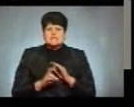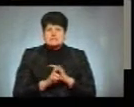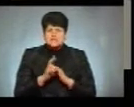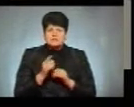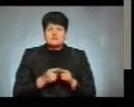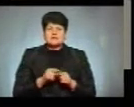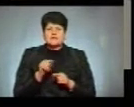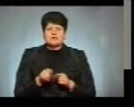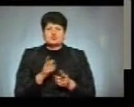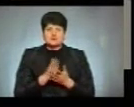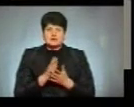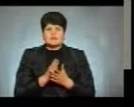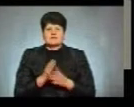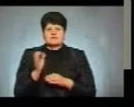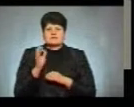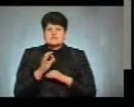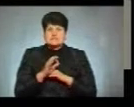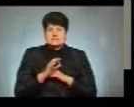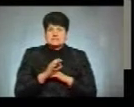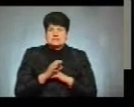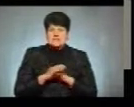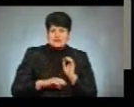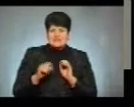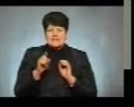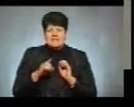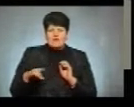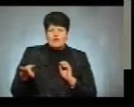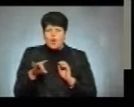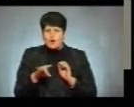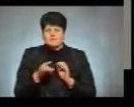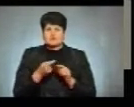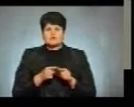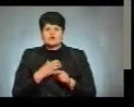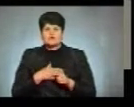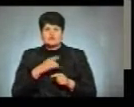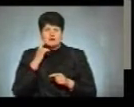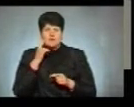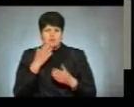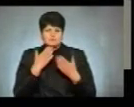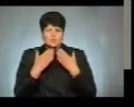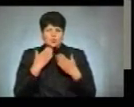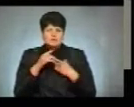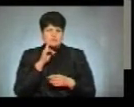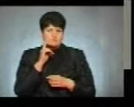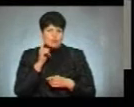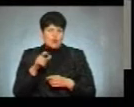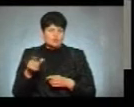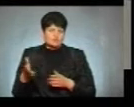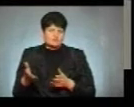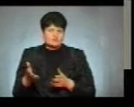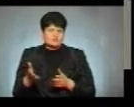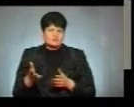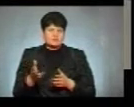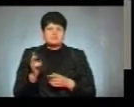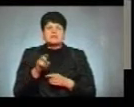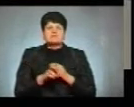те, що відбувається в Західній Європі, і те, що актуальне для молоді. Я спілкуюся як викладач з молоддю, і відповідно, ну, зайдіть